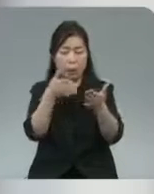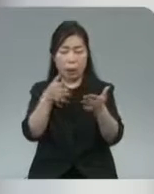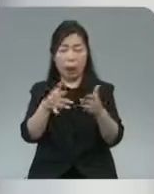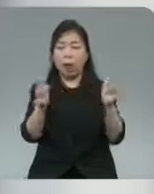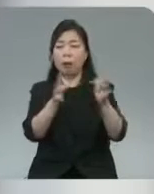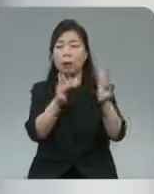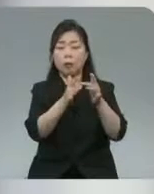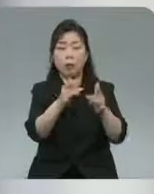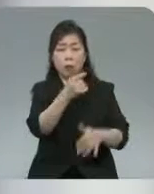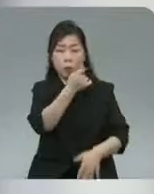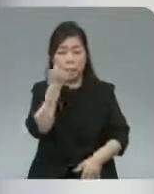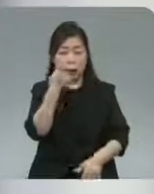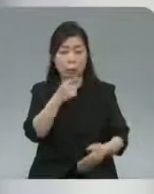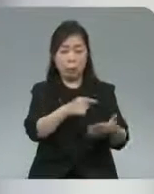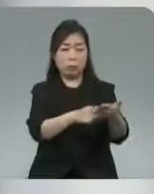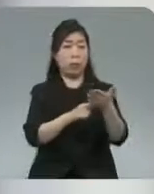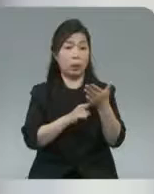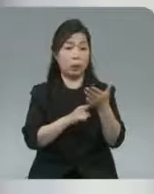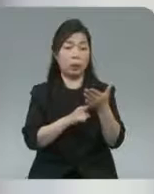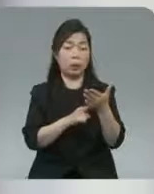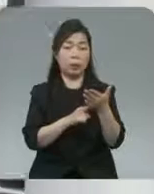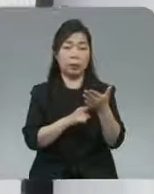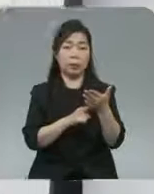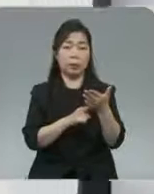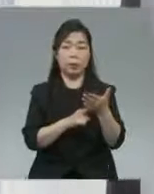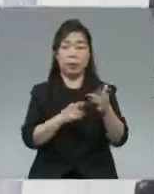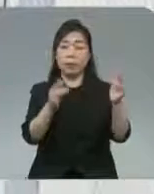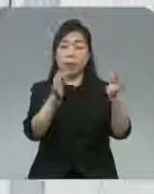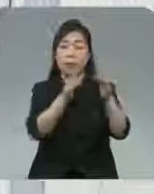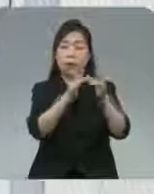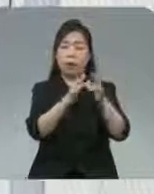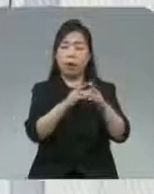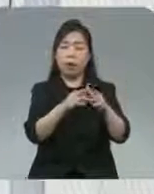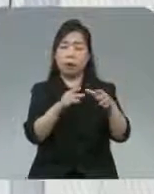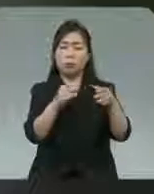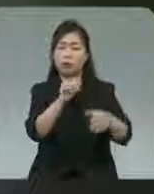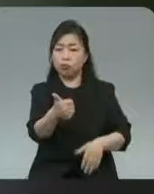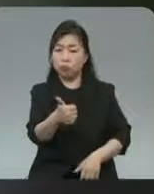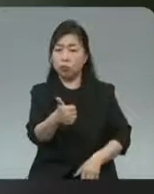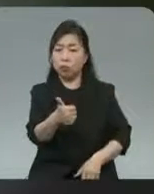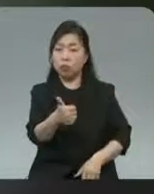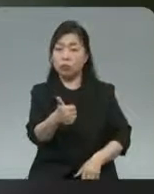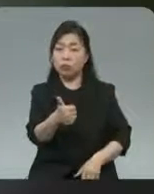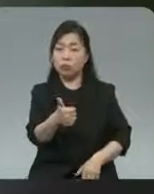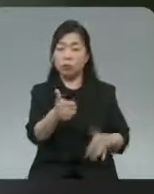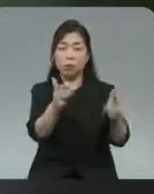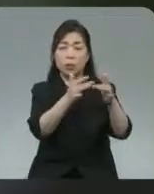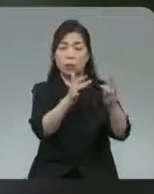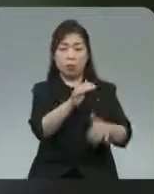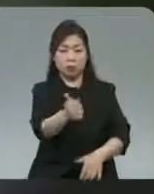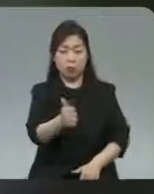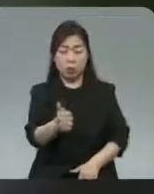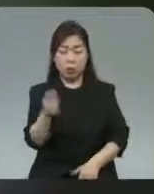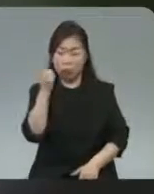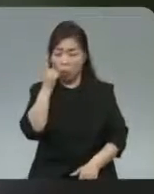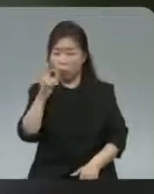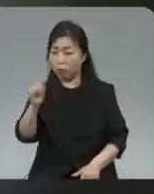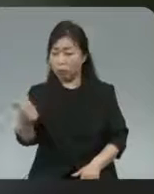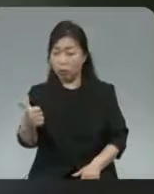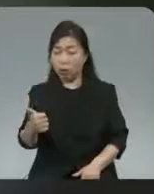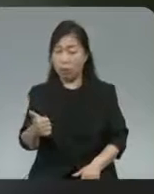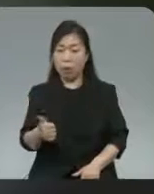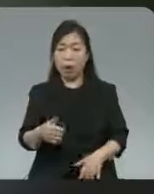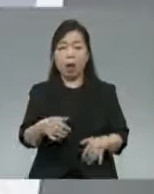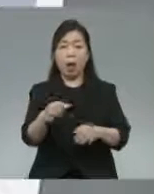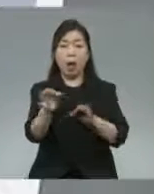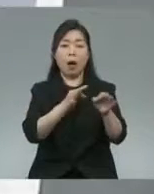bahwa banyak pihak mengalami kerugian ketika melakukan pembayaran kartu kredit pesan untuk menyambungkan kembali jaringan internet